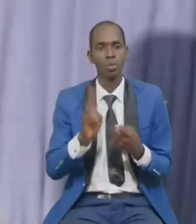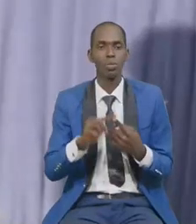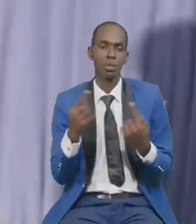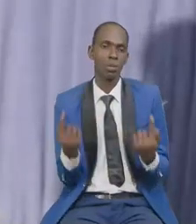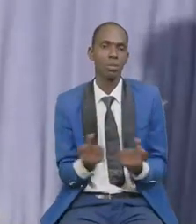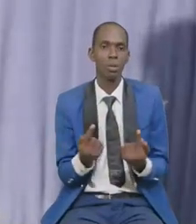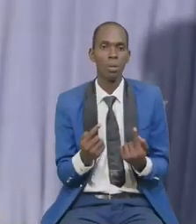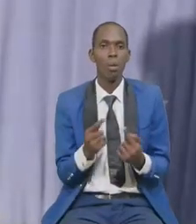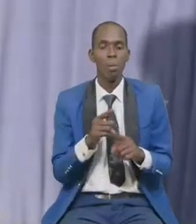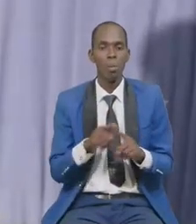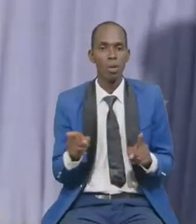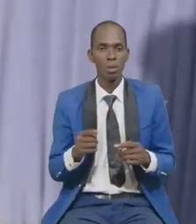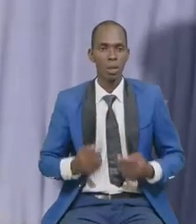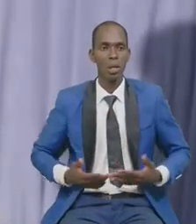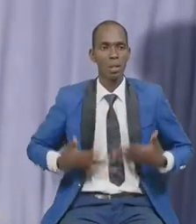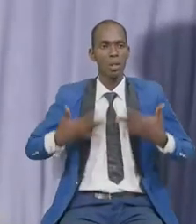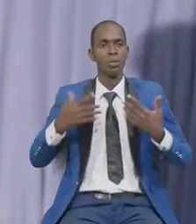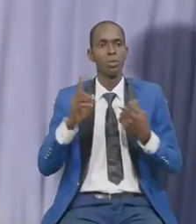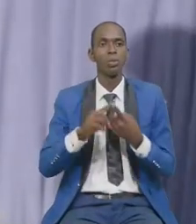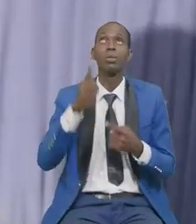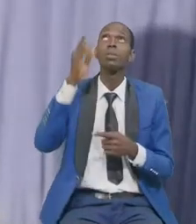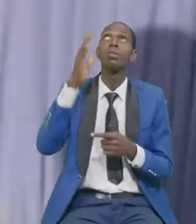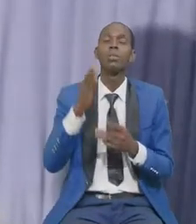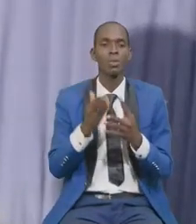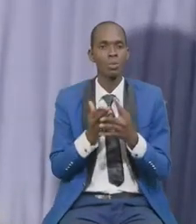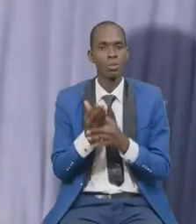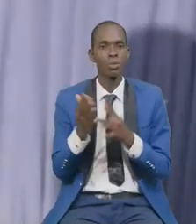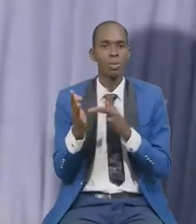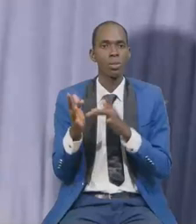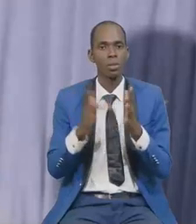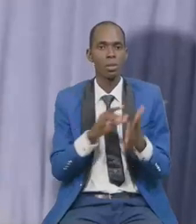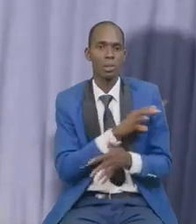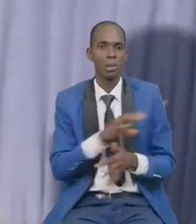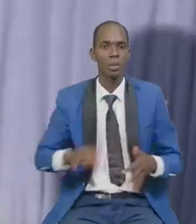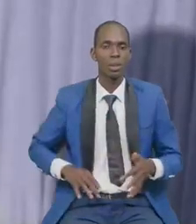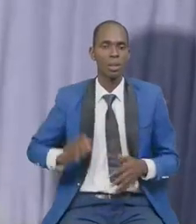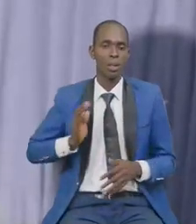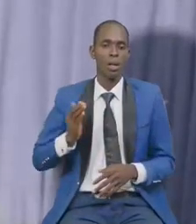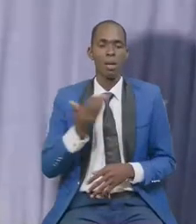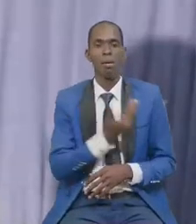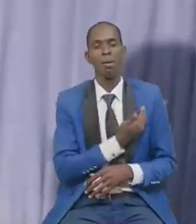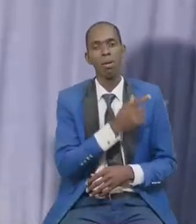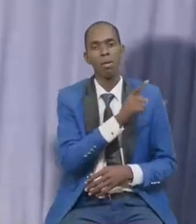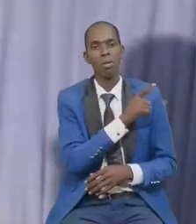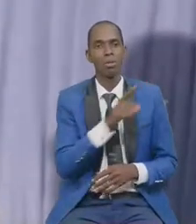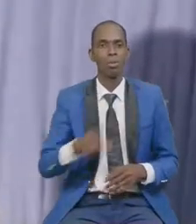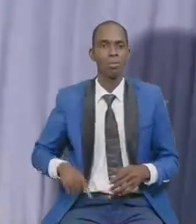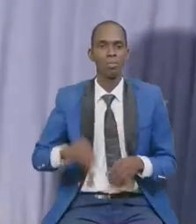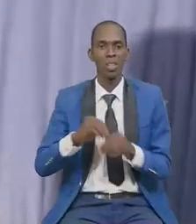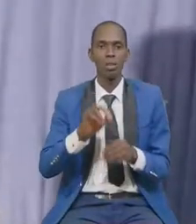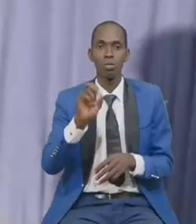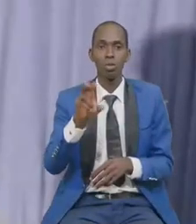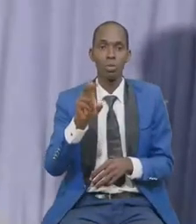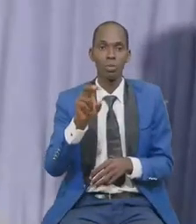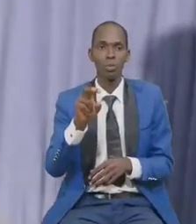et comme vivant pour Dieu par Jésus-Christ, notre Seigneur. Verset 12.